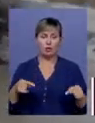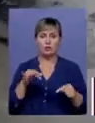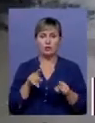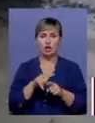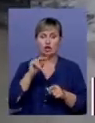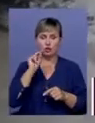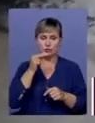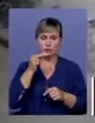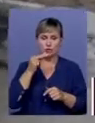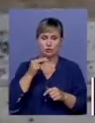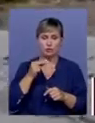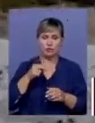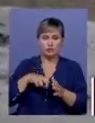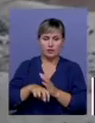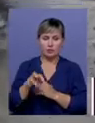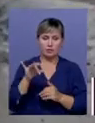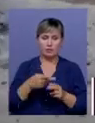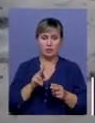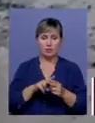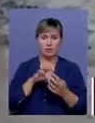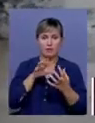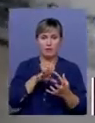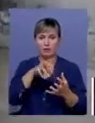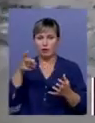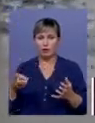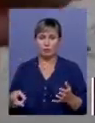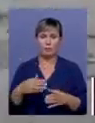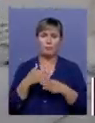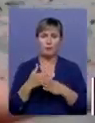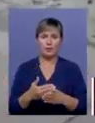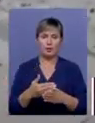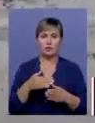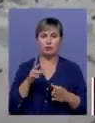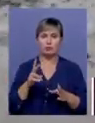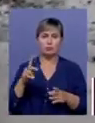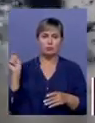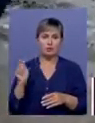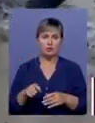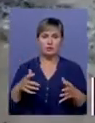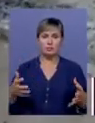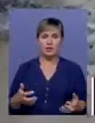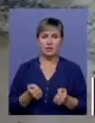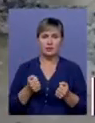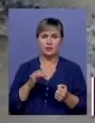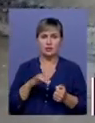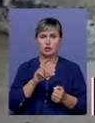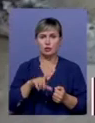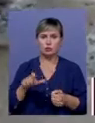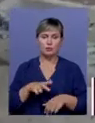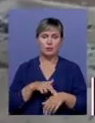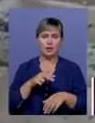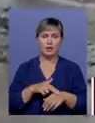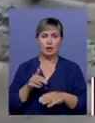шымкента выбраться из искореженного транспорта пострадавшим помогли прибывшие на место аварии спасатели и сотрудники полиции